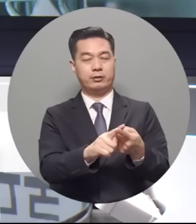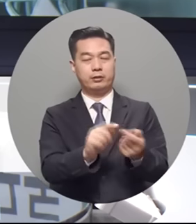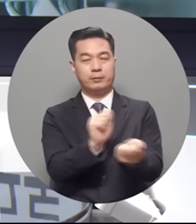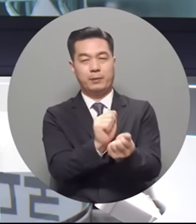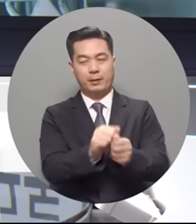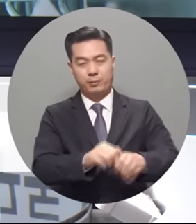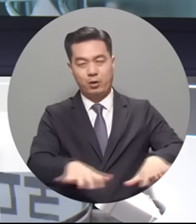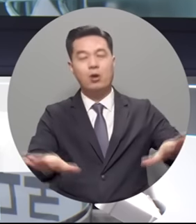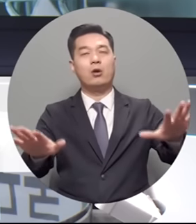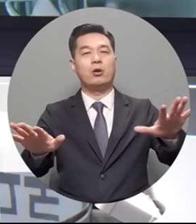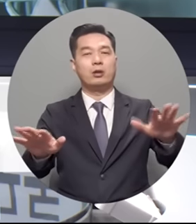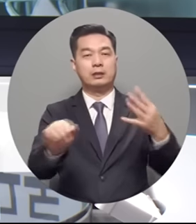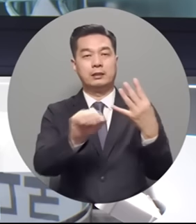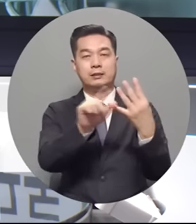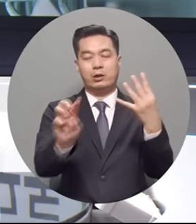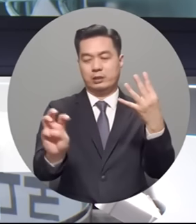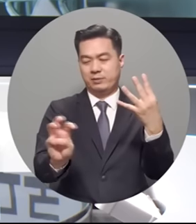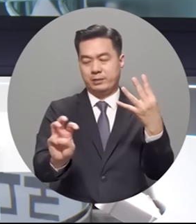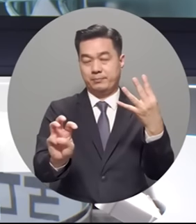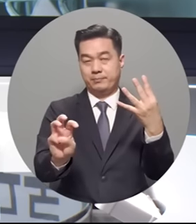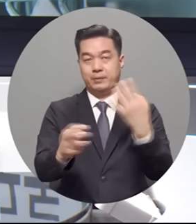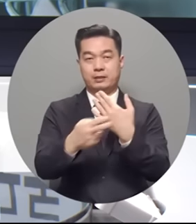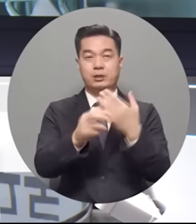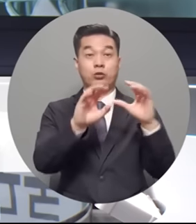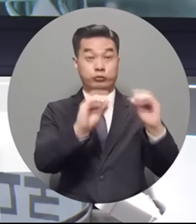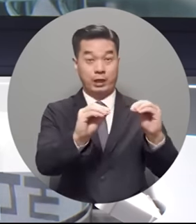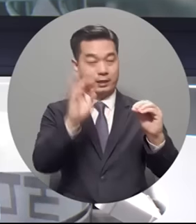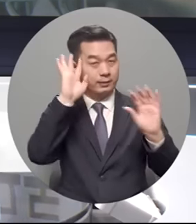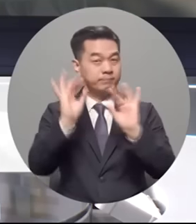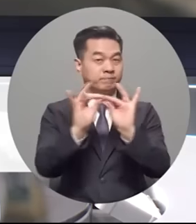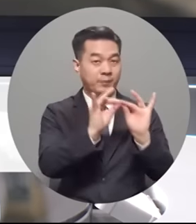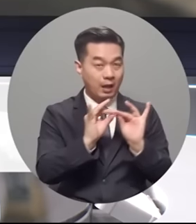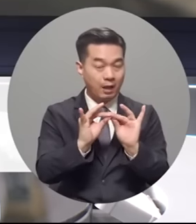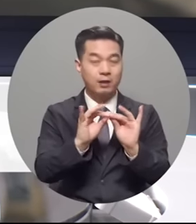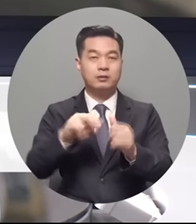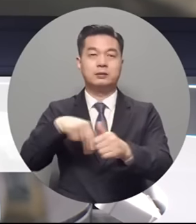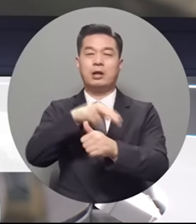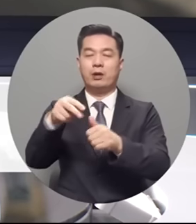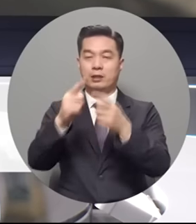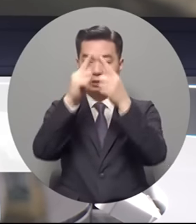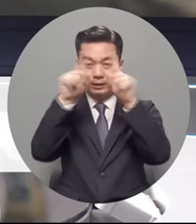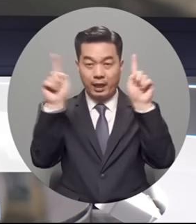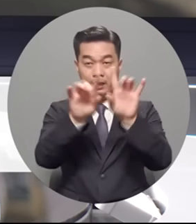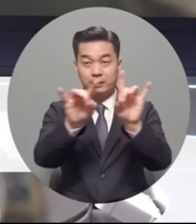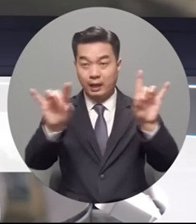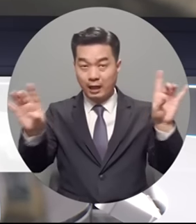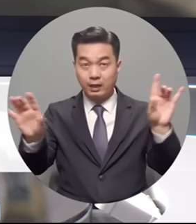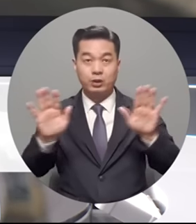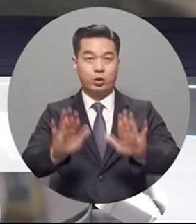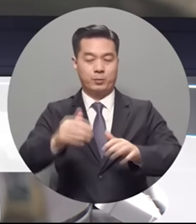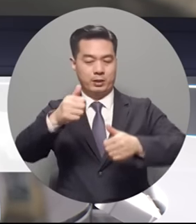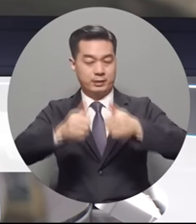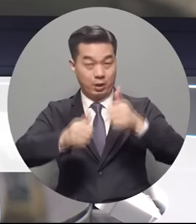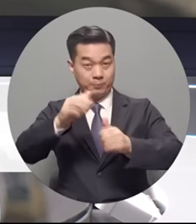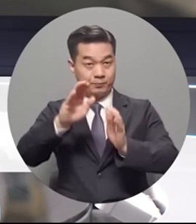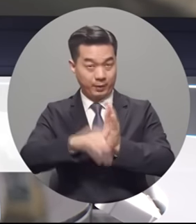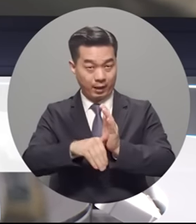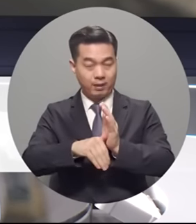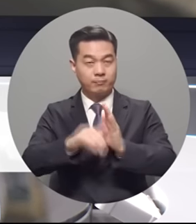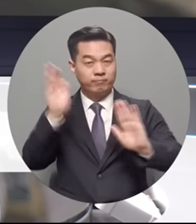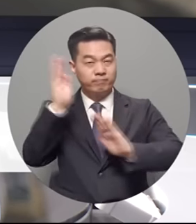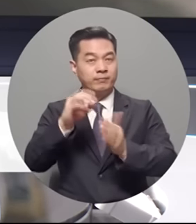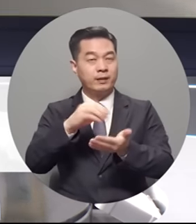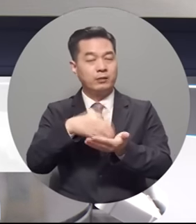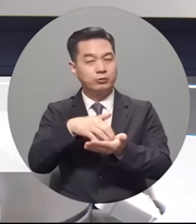오는 30일에 진료를 중단하기로 했는데요. 이런 상황에서 대학들은 이번 입시에 뽑을 의대 정원을 제출하기